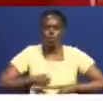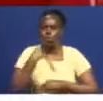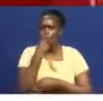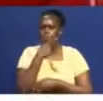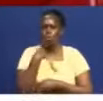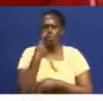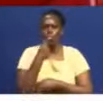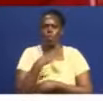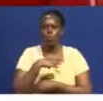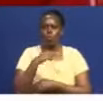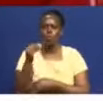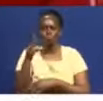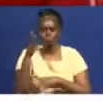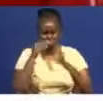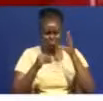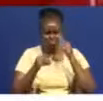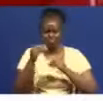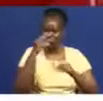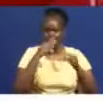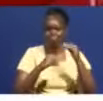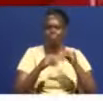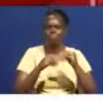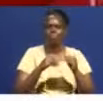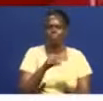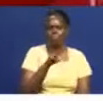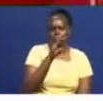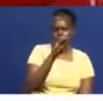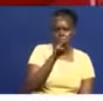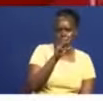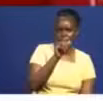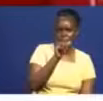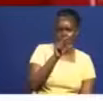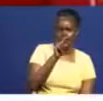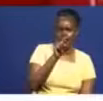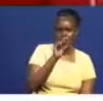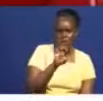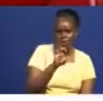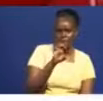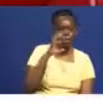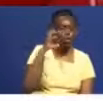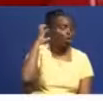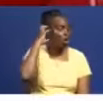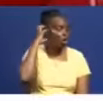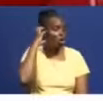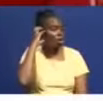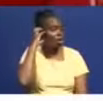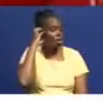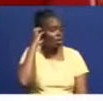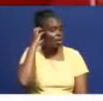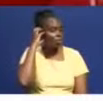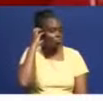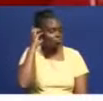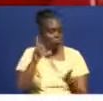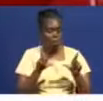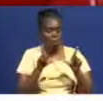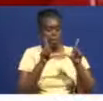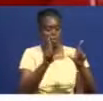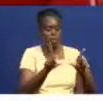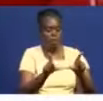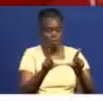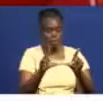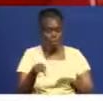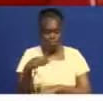ambao tunawapeleka kwenda kusoma pale Bandari Maritime Academy, zile shahada